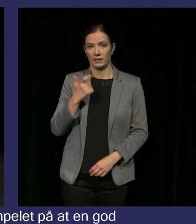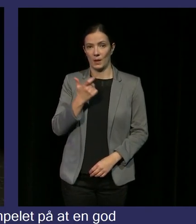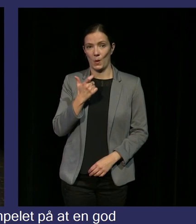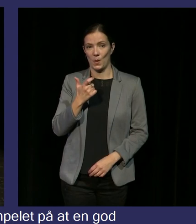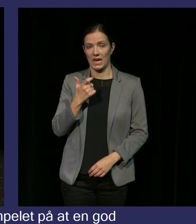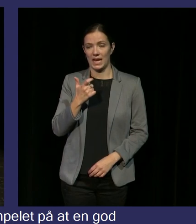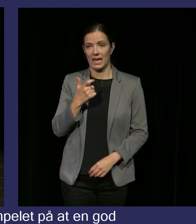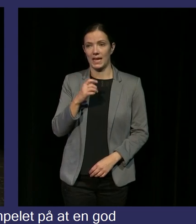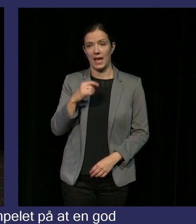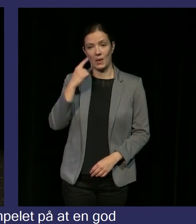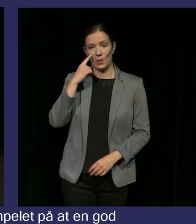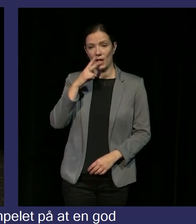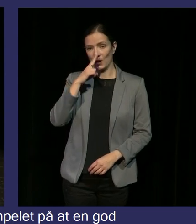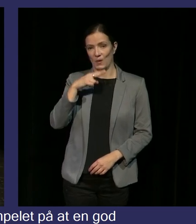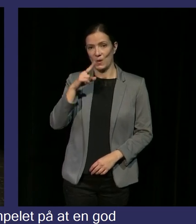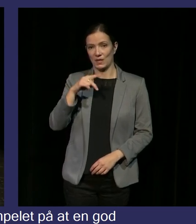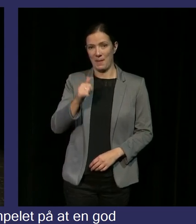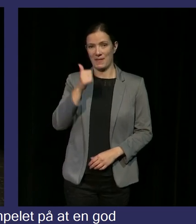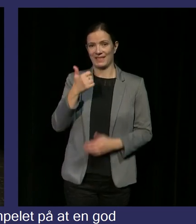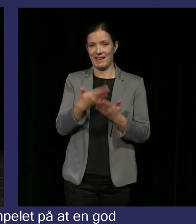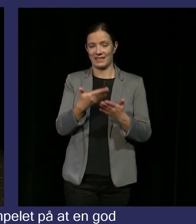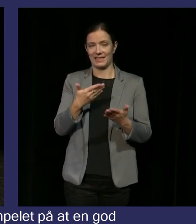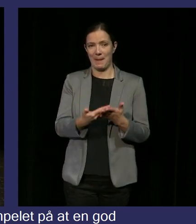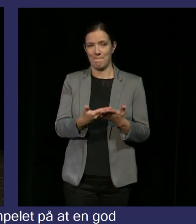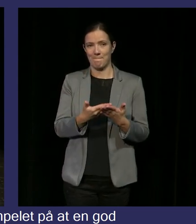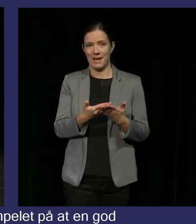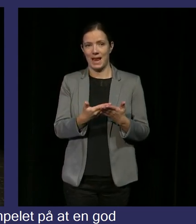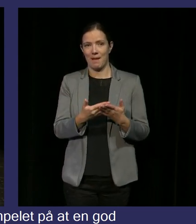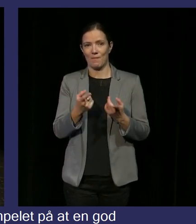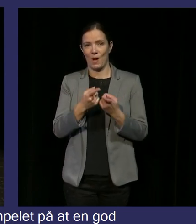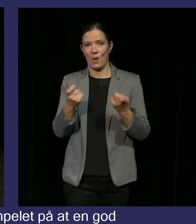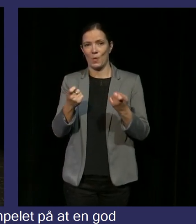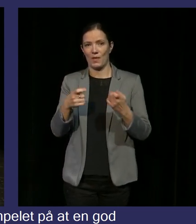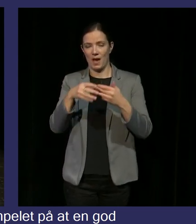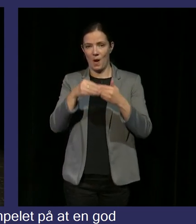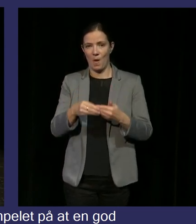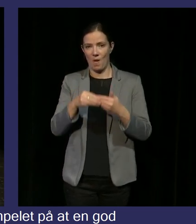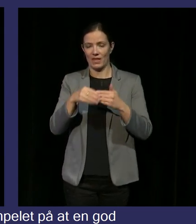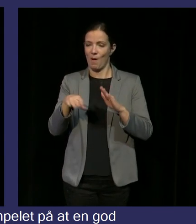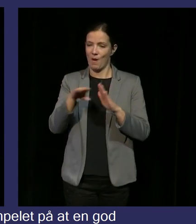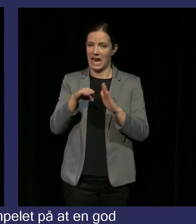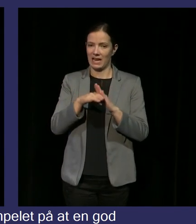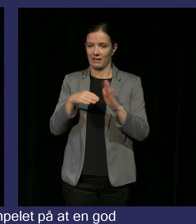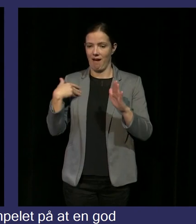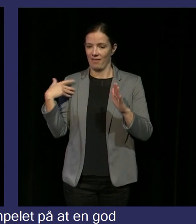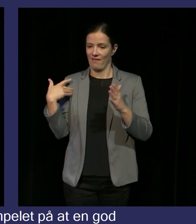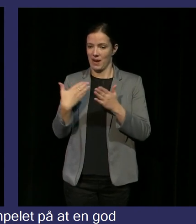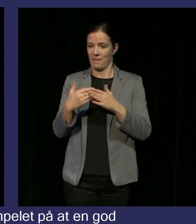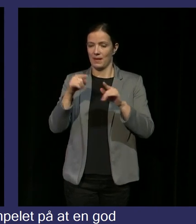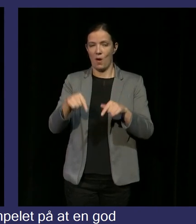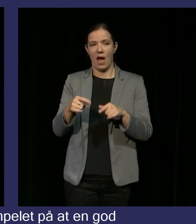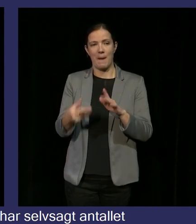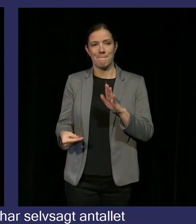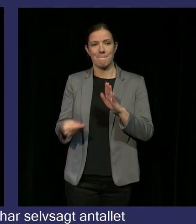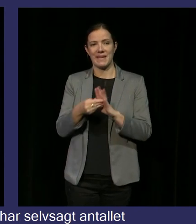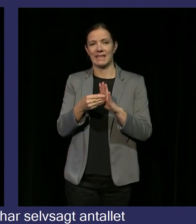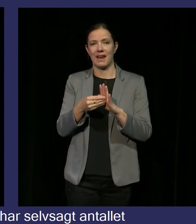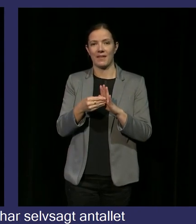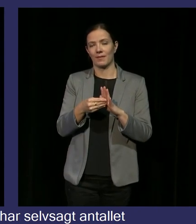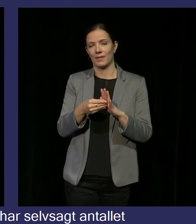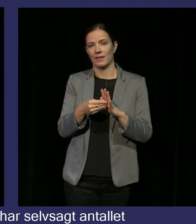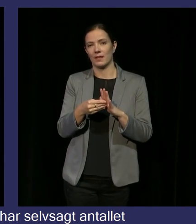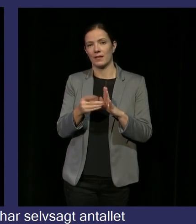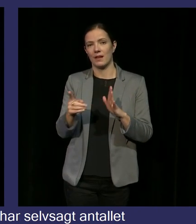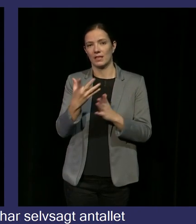Jeg tror nok at nynorsk det beste eksempelet på at en god del av de lovene og reglene vi har hatt har bidratt til at altså,